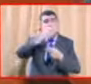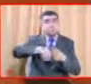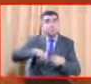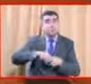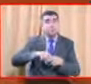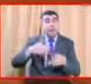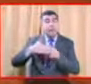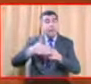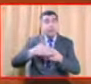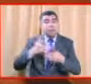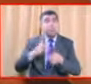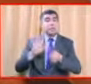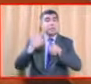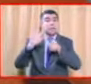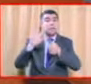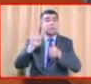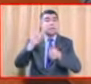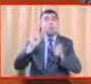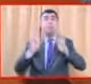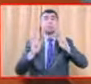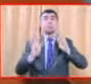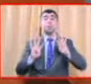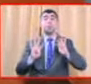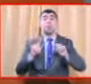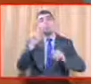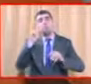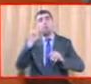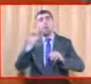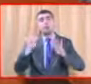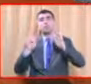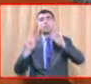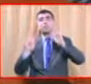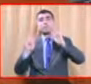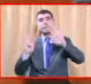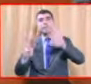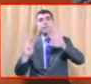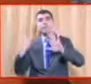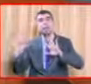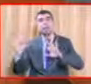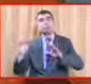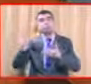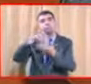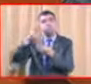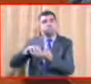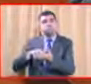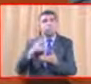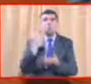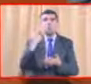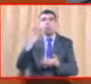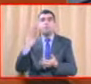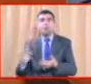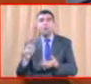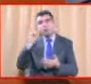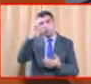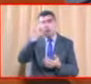ومن اللي غادي توجد هاد 684 غادي يبقاو 190 منطقه، اذا 2% اللي غادي ناهلوها